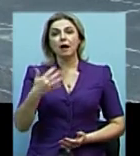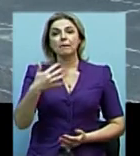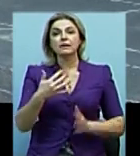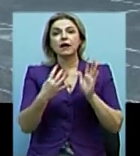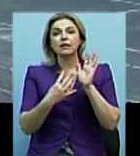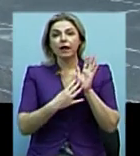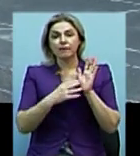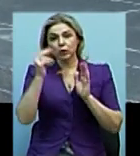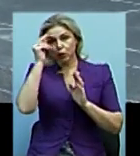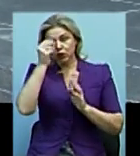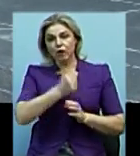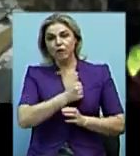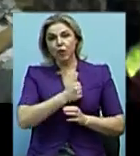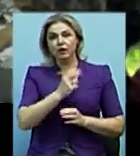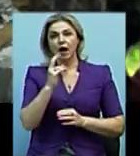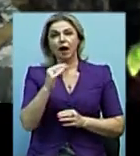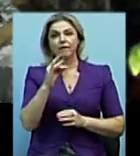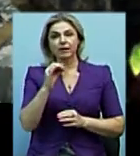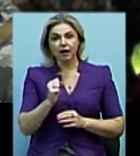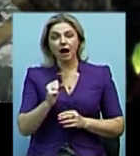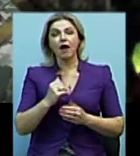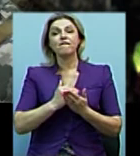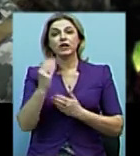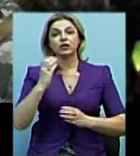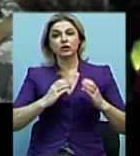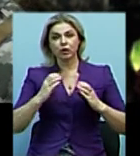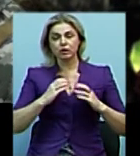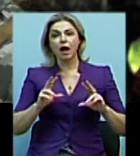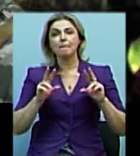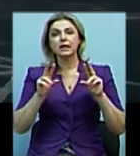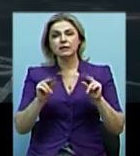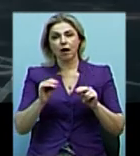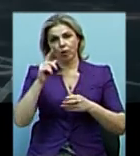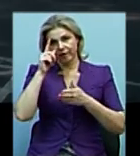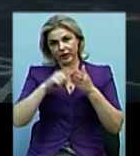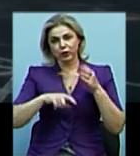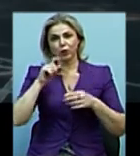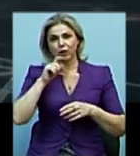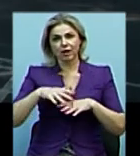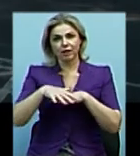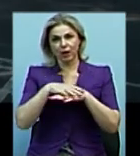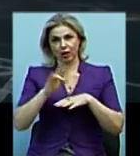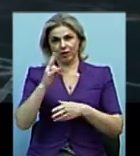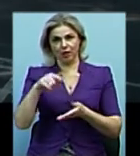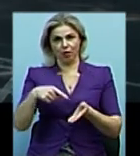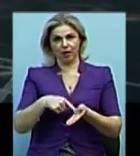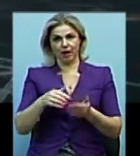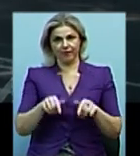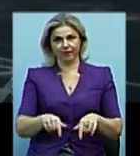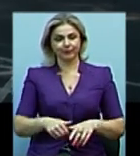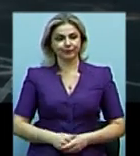59 курсантів військової кафедри Кропивницького вишу склали присягу на вірність українському народові в Миколаєві.